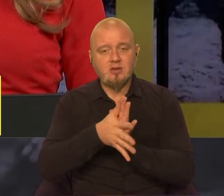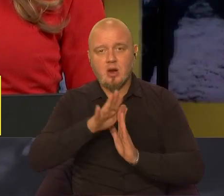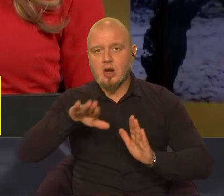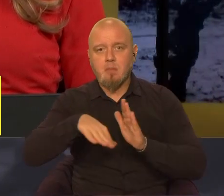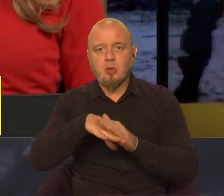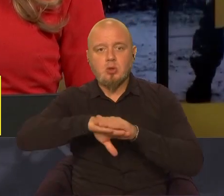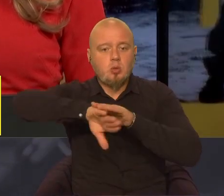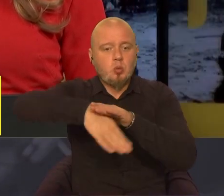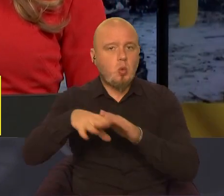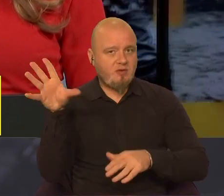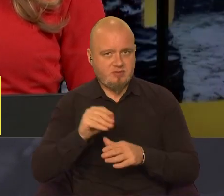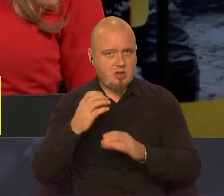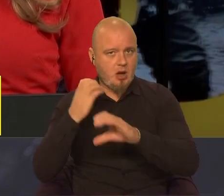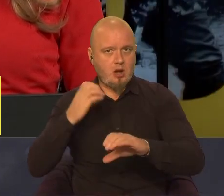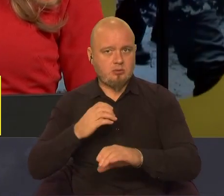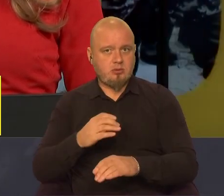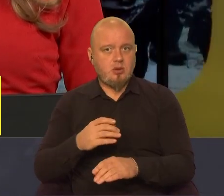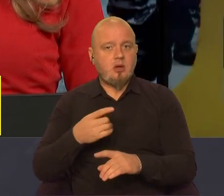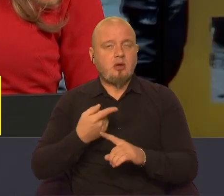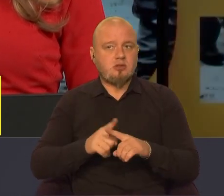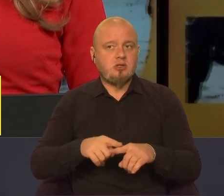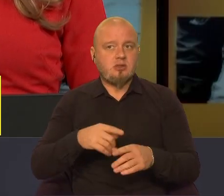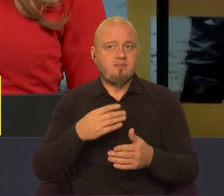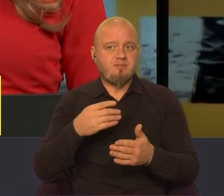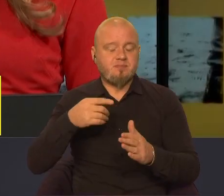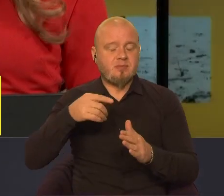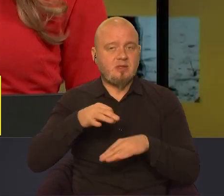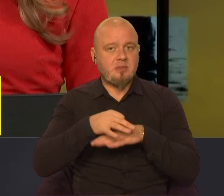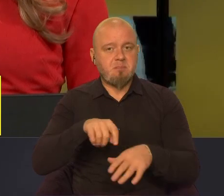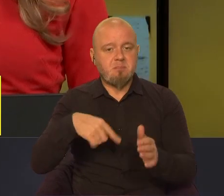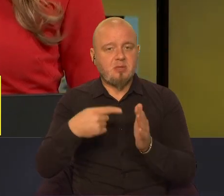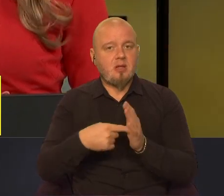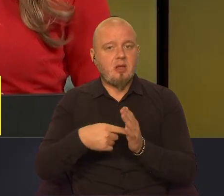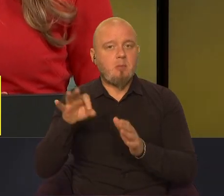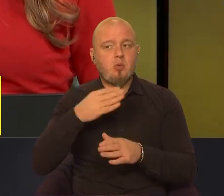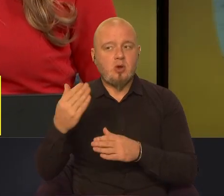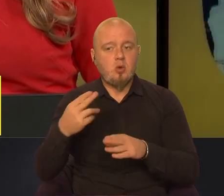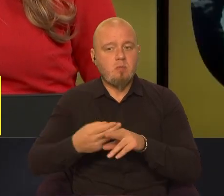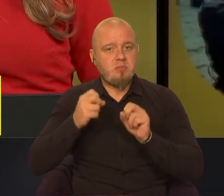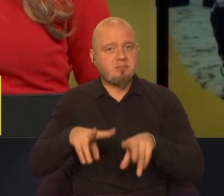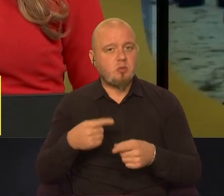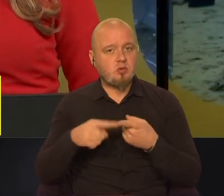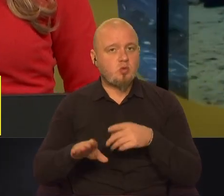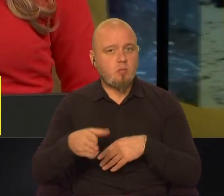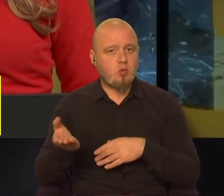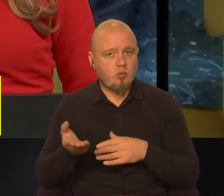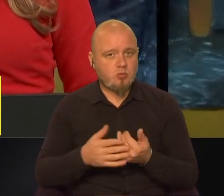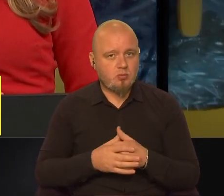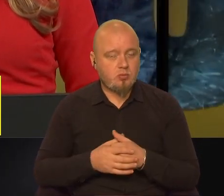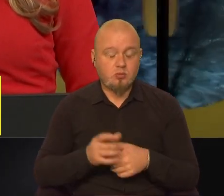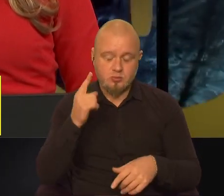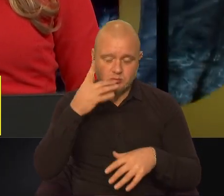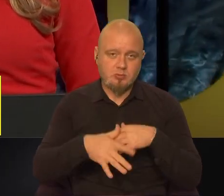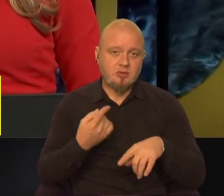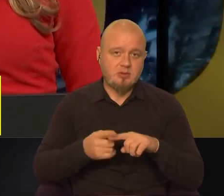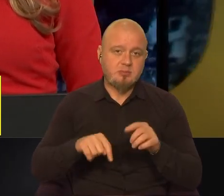всі ракети, тому що це ж іде питання і про їхню безпеку з іншого боку. Зрозуміло,